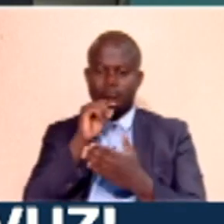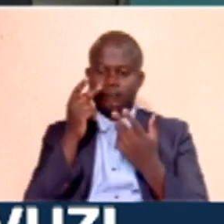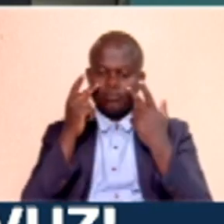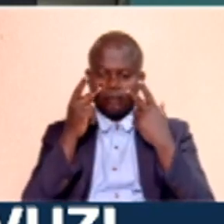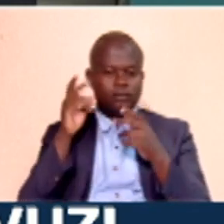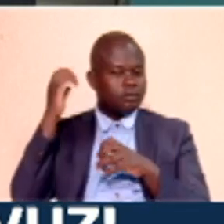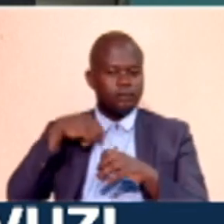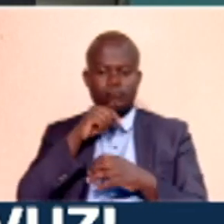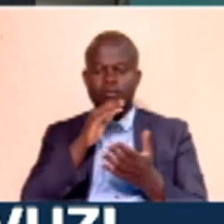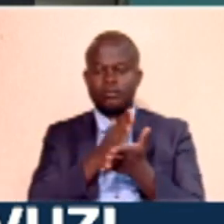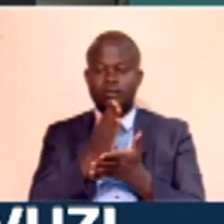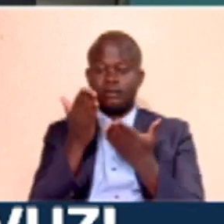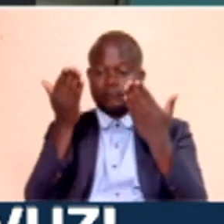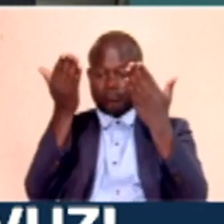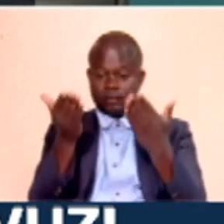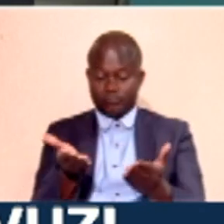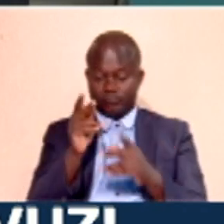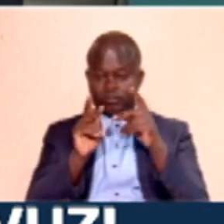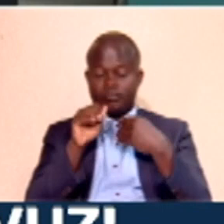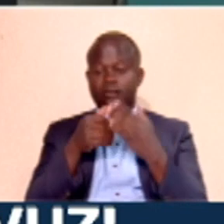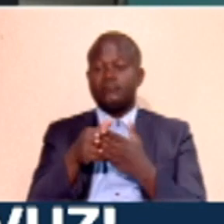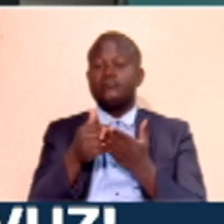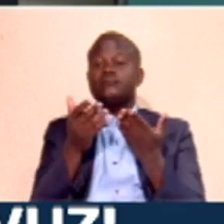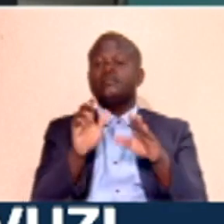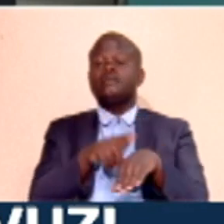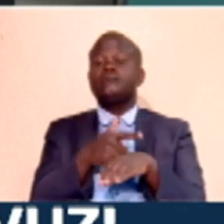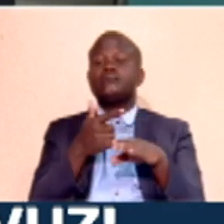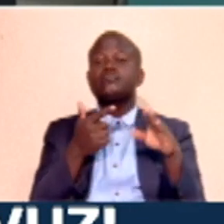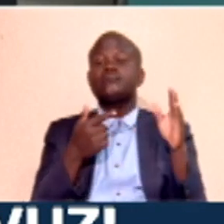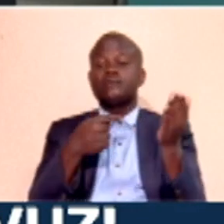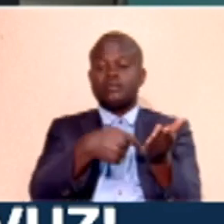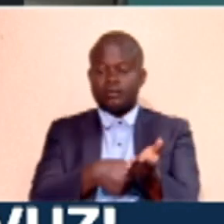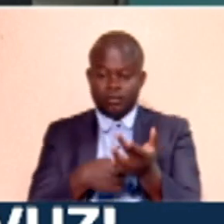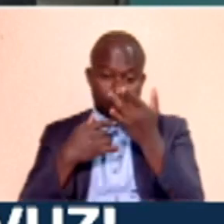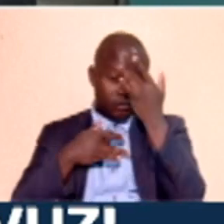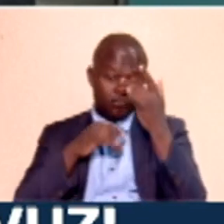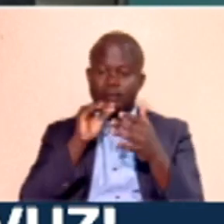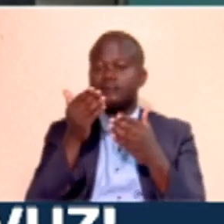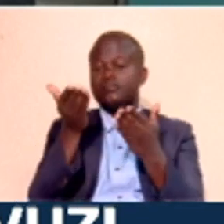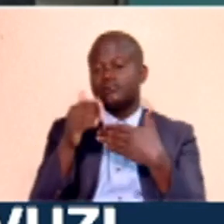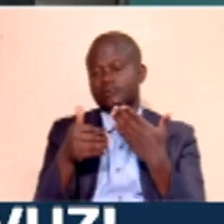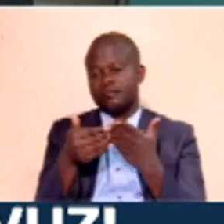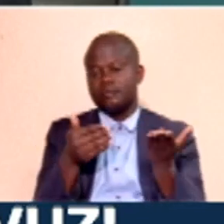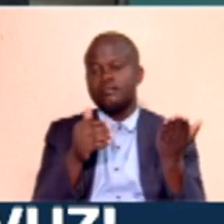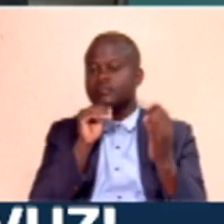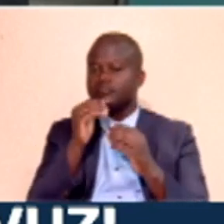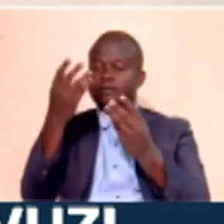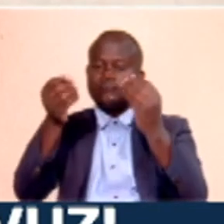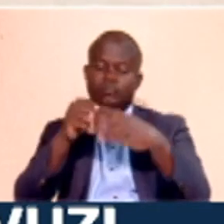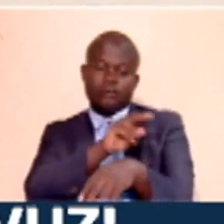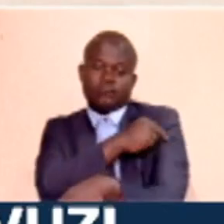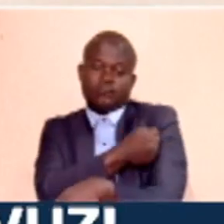amakuru atariyo. Niho uzasanga ba bantu bagenda akamara igihe ari kwivuza uburwayi butari bwo, ataraganye